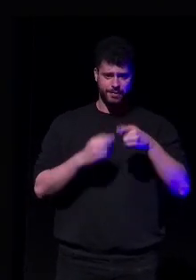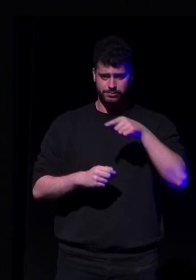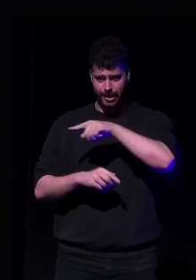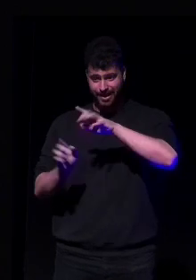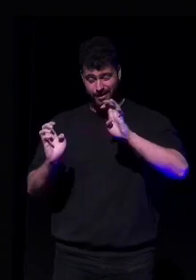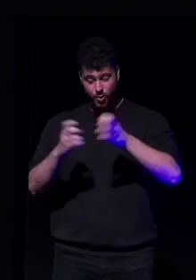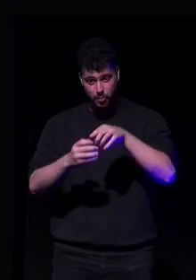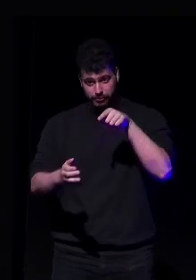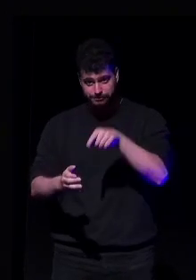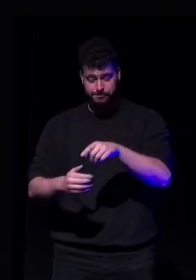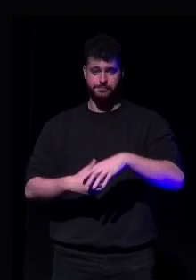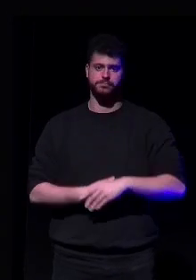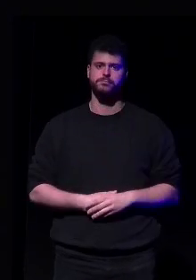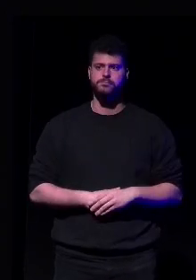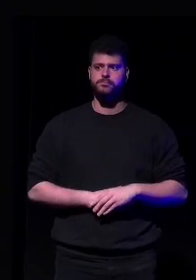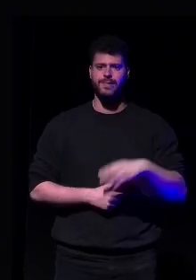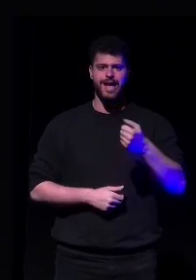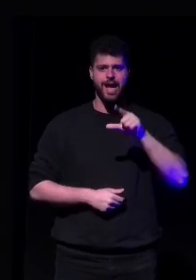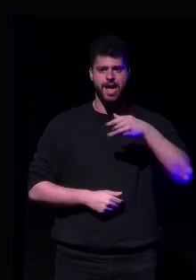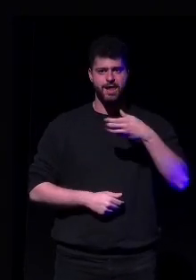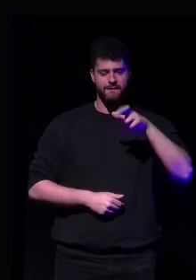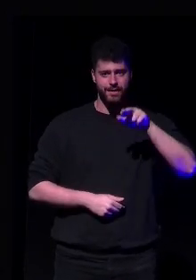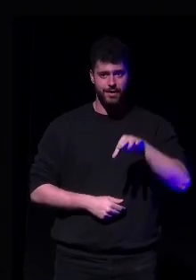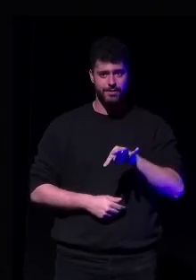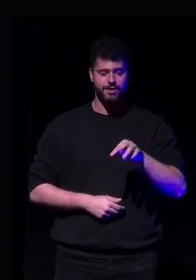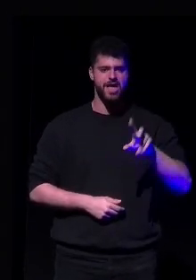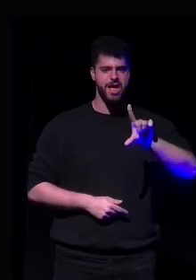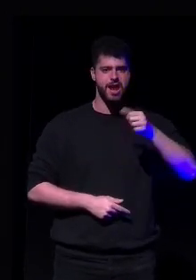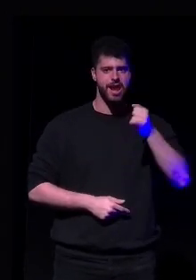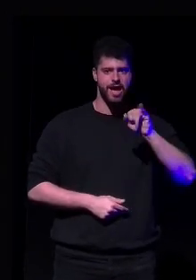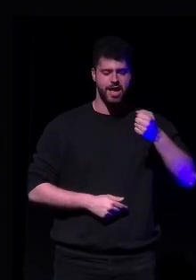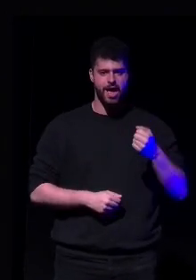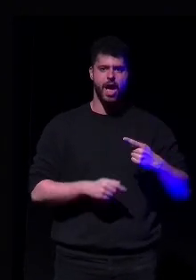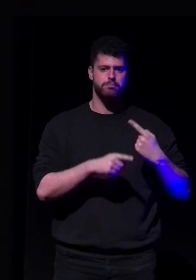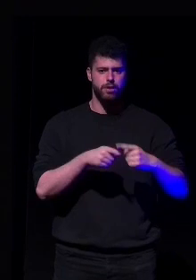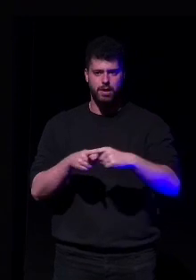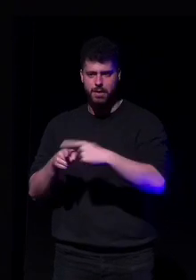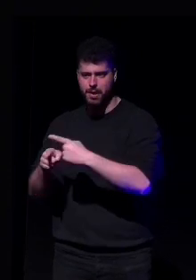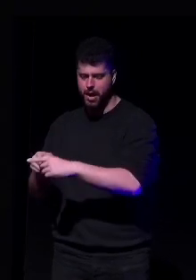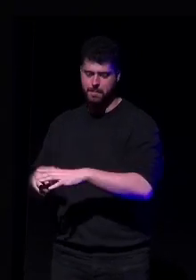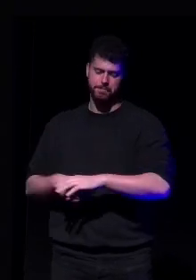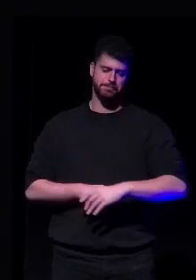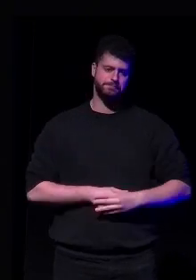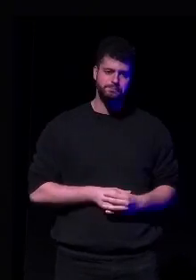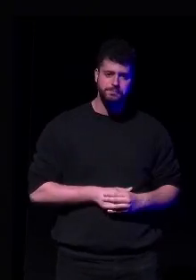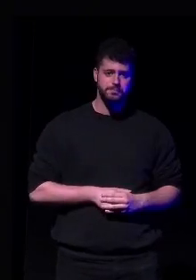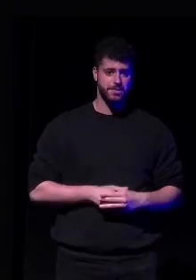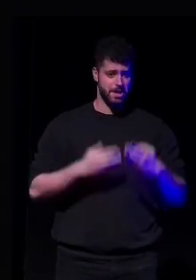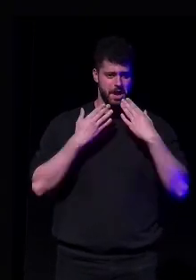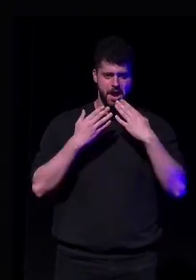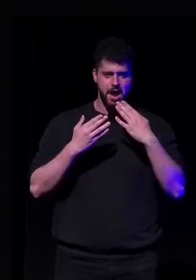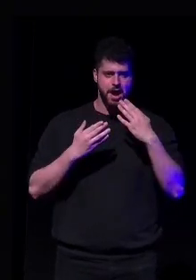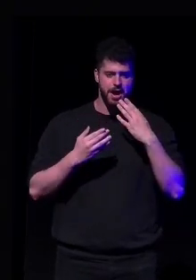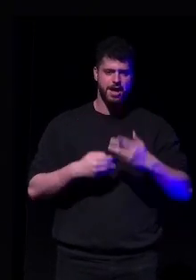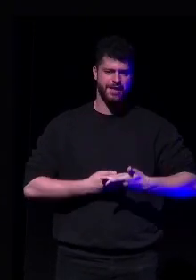ells, Norbert, Víctor, Verònica, Laia, tots vosaltres i a la resta de l'equip. Gràcies per la